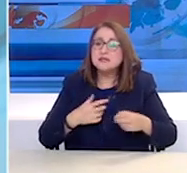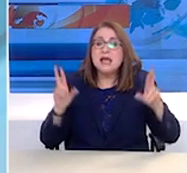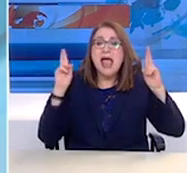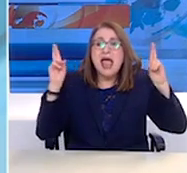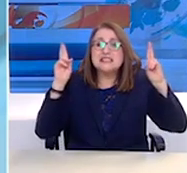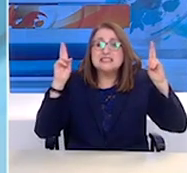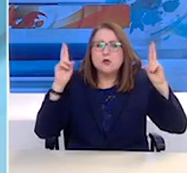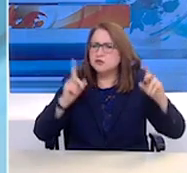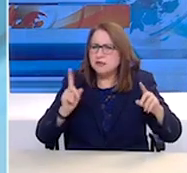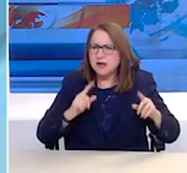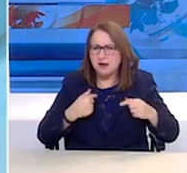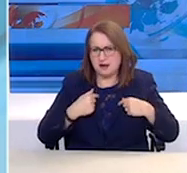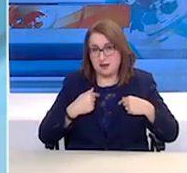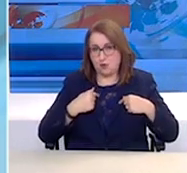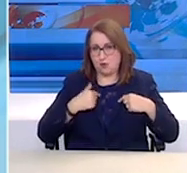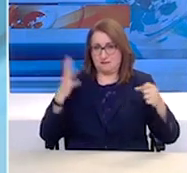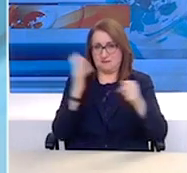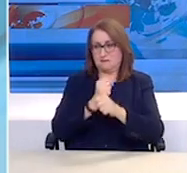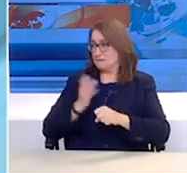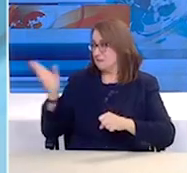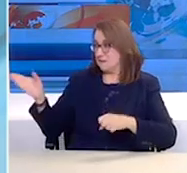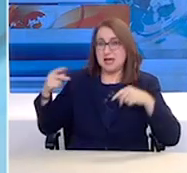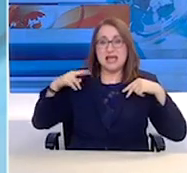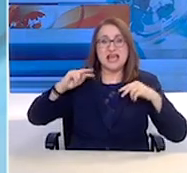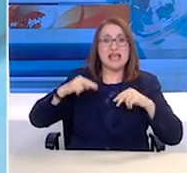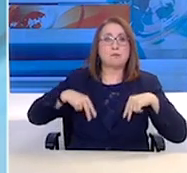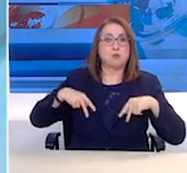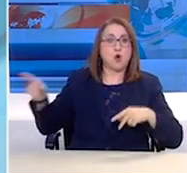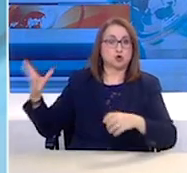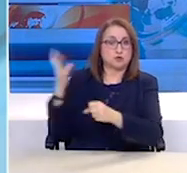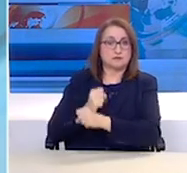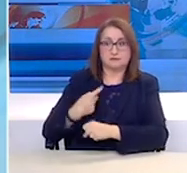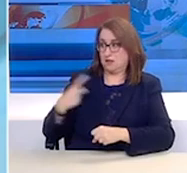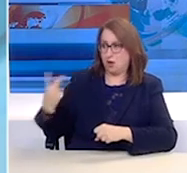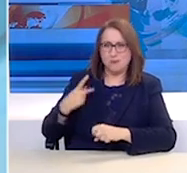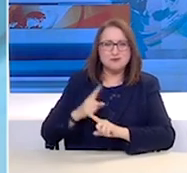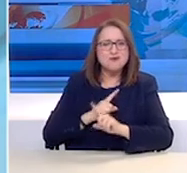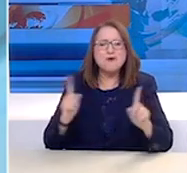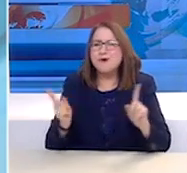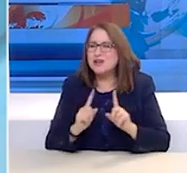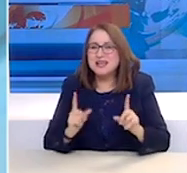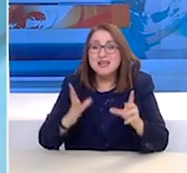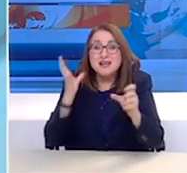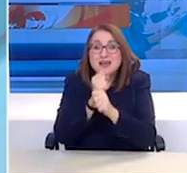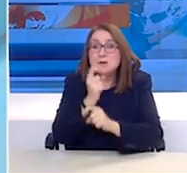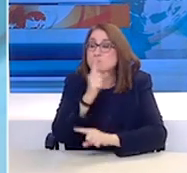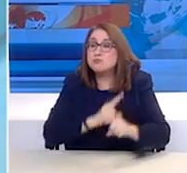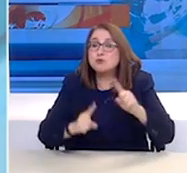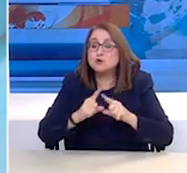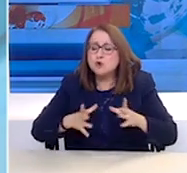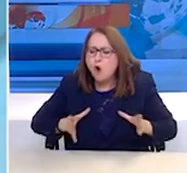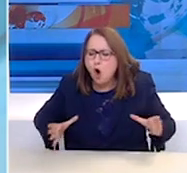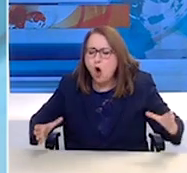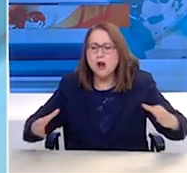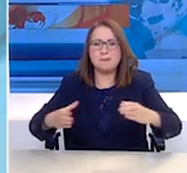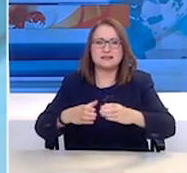μένα ή στον Υπουργό, οφείλεται σε όλους μας. Είμαστε όλοι μαζί. Και θεωρώ ότι κόσμος, ηγεσία, λαός, όλοι